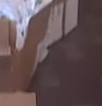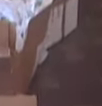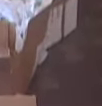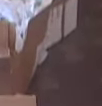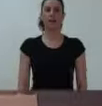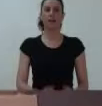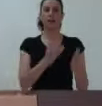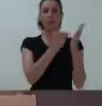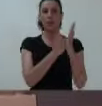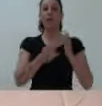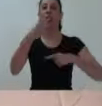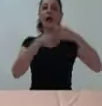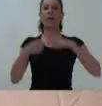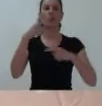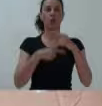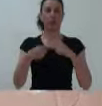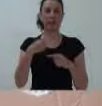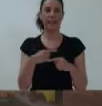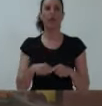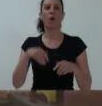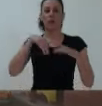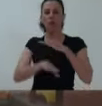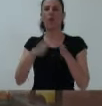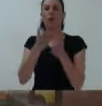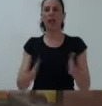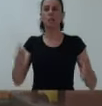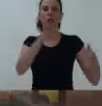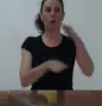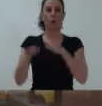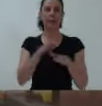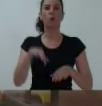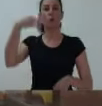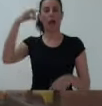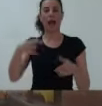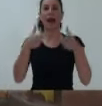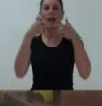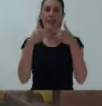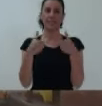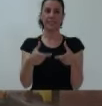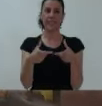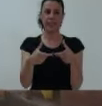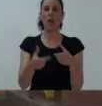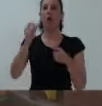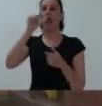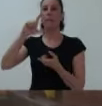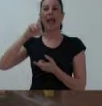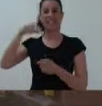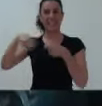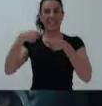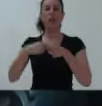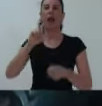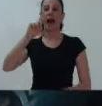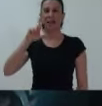قسم إعادة التدوير ويشمل فرز وتوضيب الوراق الأقراص المدمجة